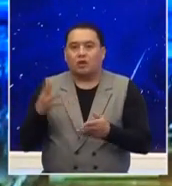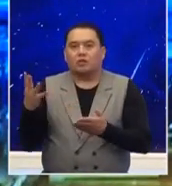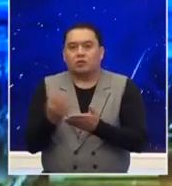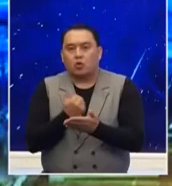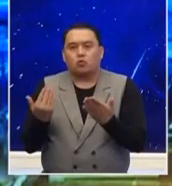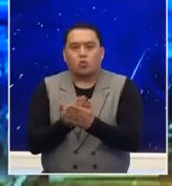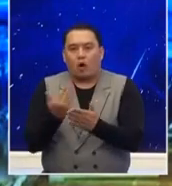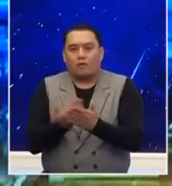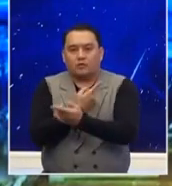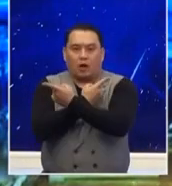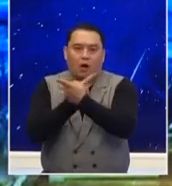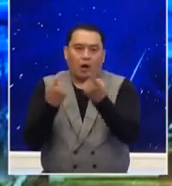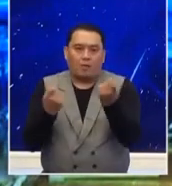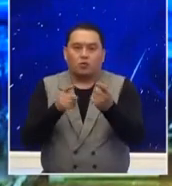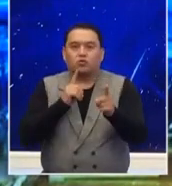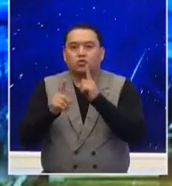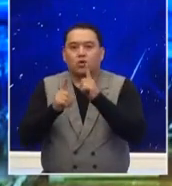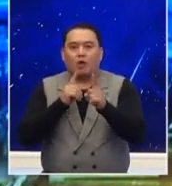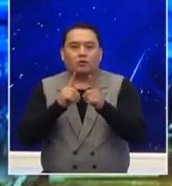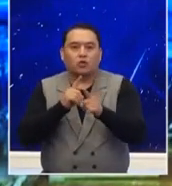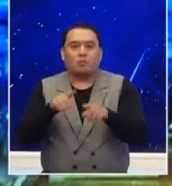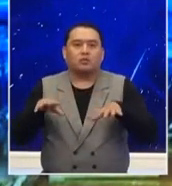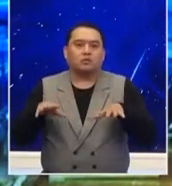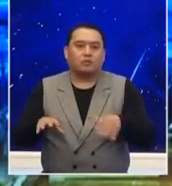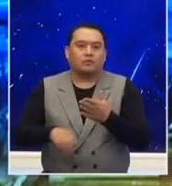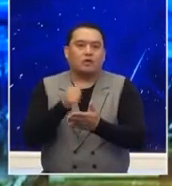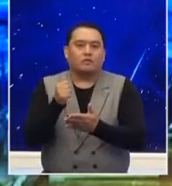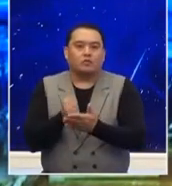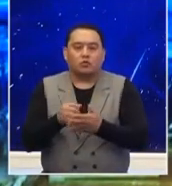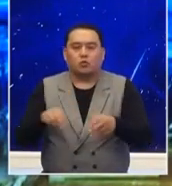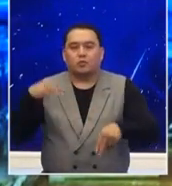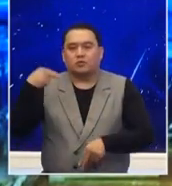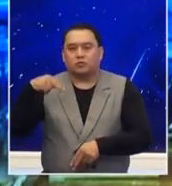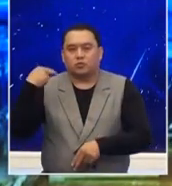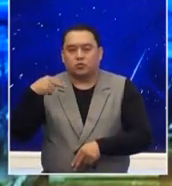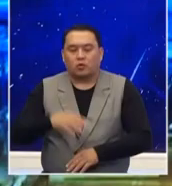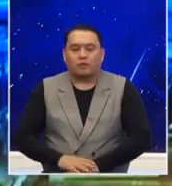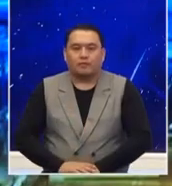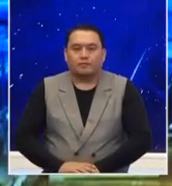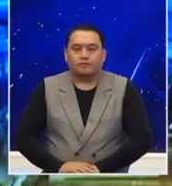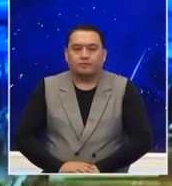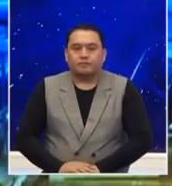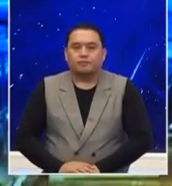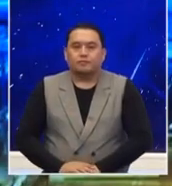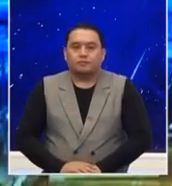Обнадеживающая новость была озвучена в ходе селекторного совещания под председательством главы государства Касым-Жомарта Токаева.